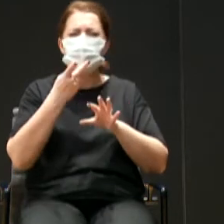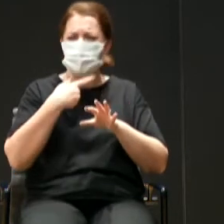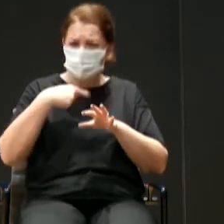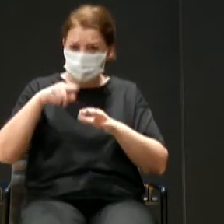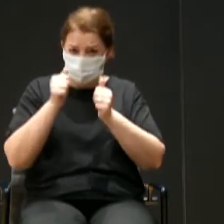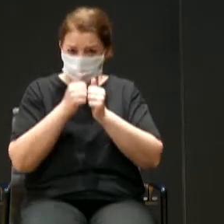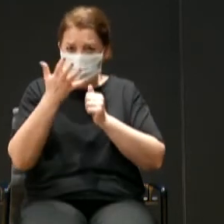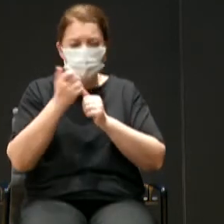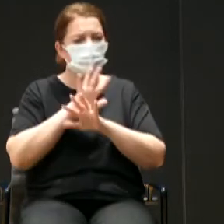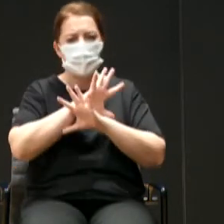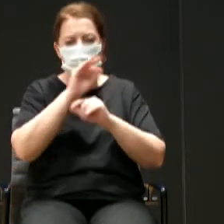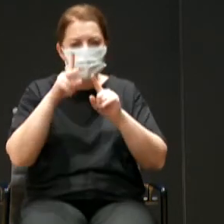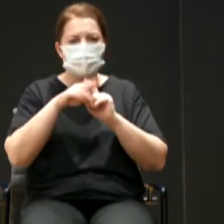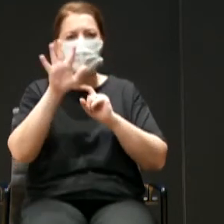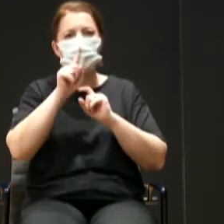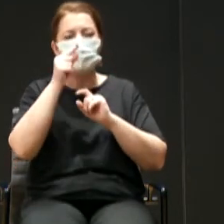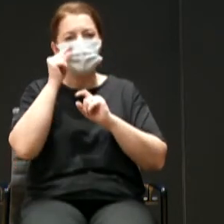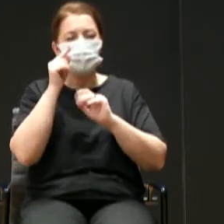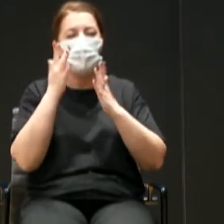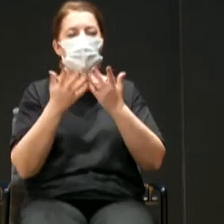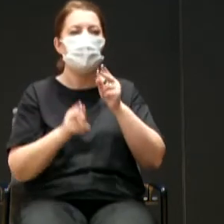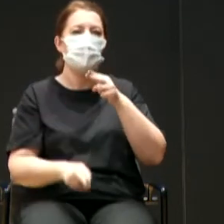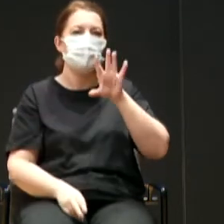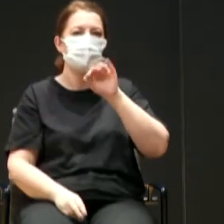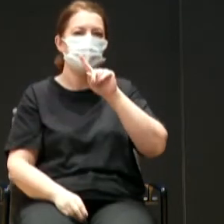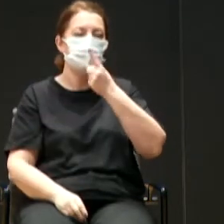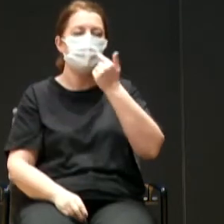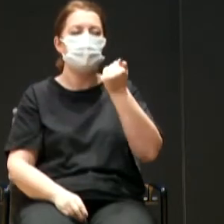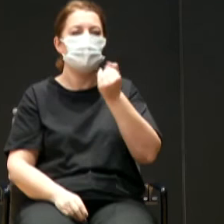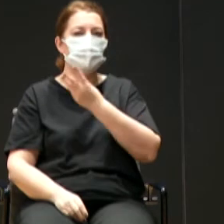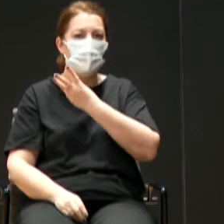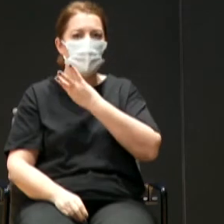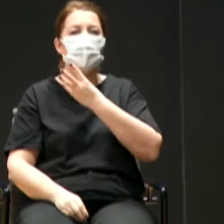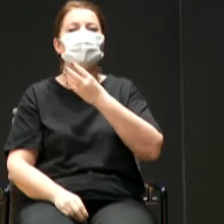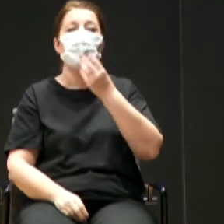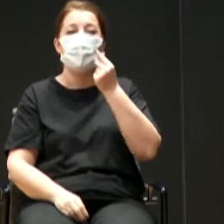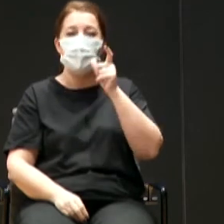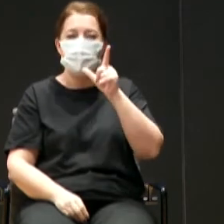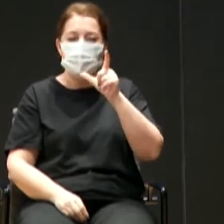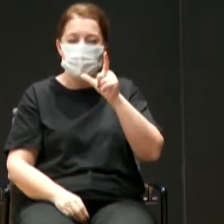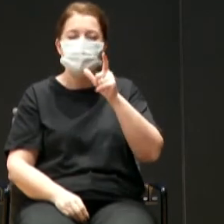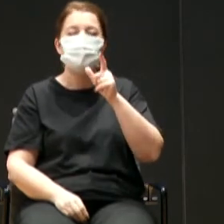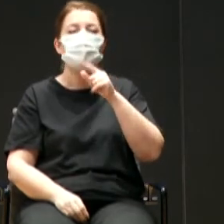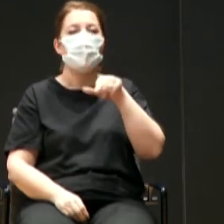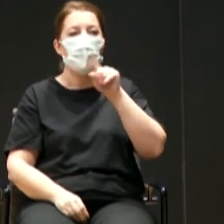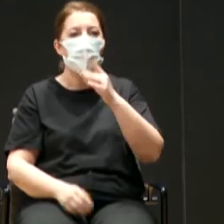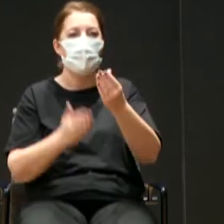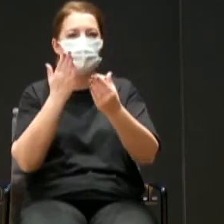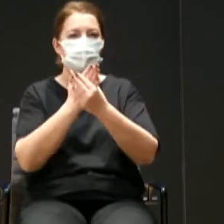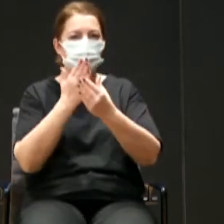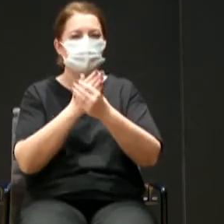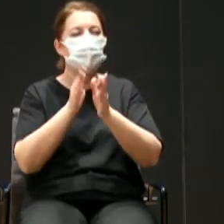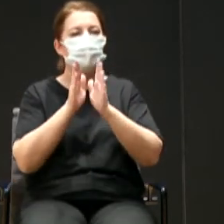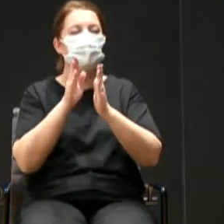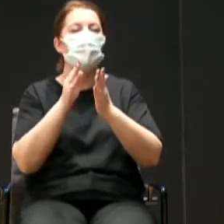kestik. 50 bin kişi ama 70 bin tane daha ihtiyaç sahibi insan o ajandaya eklendi ve düzenli